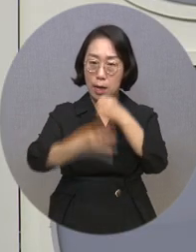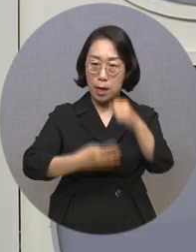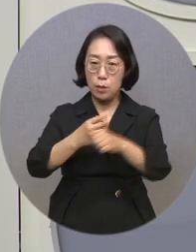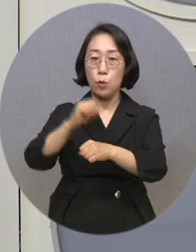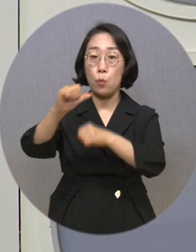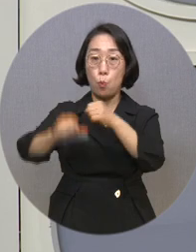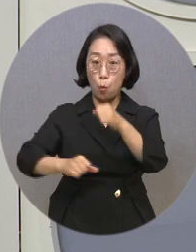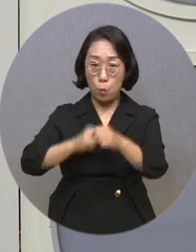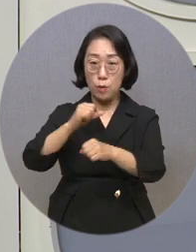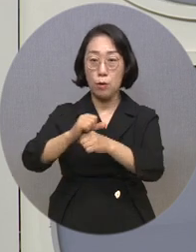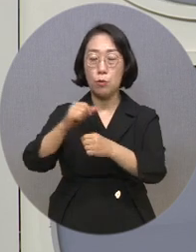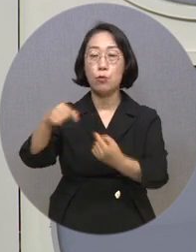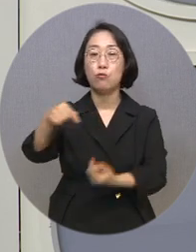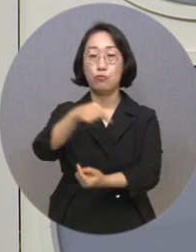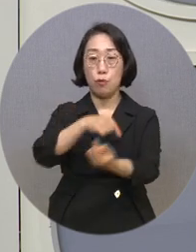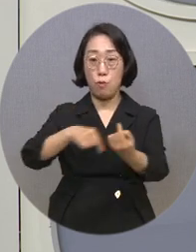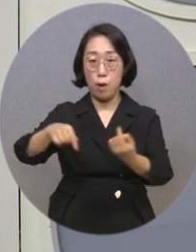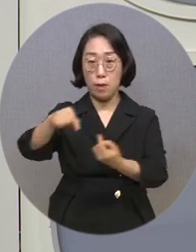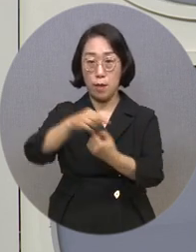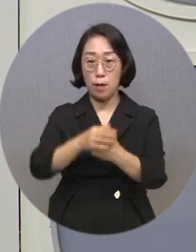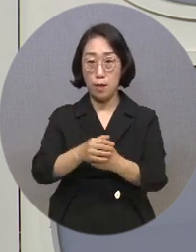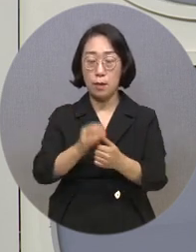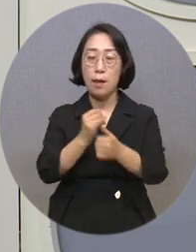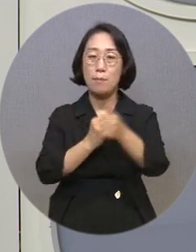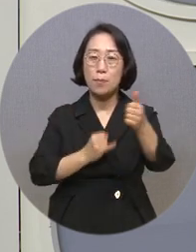그 남편 꿈은